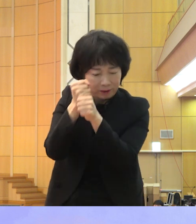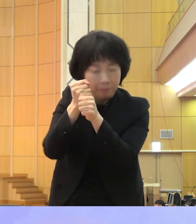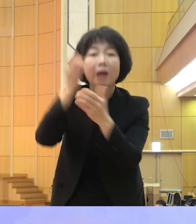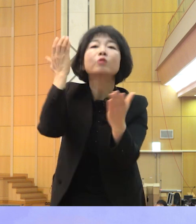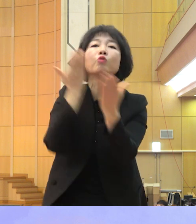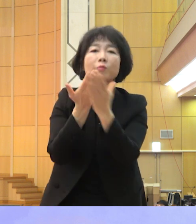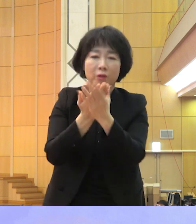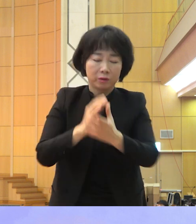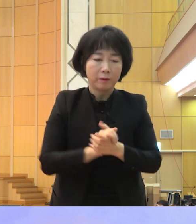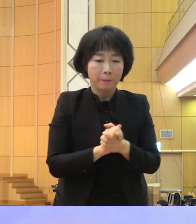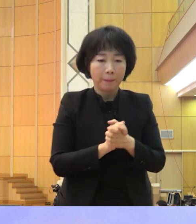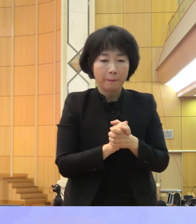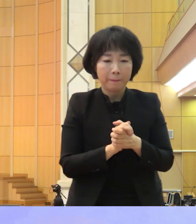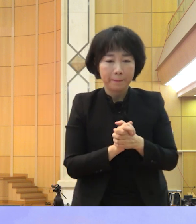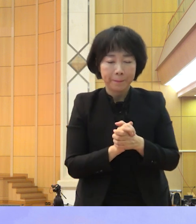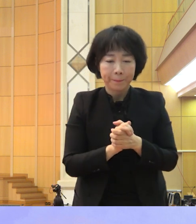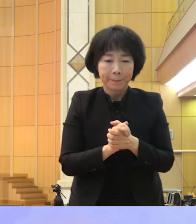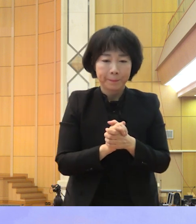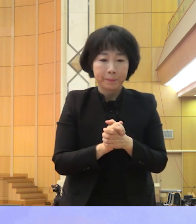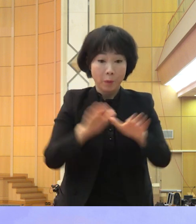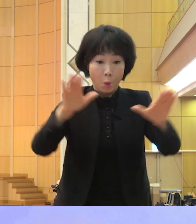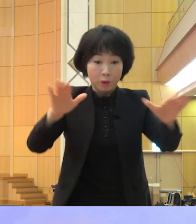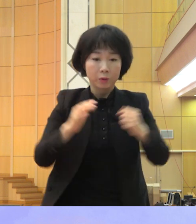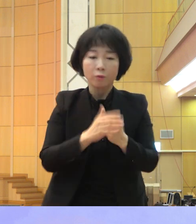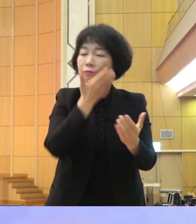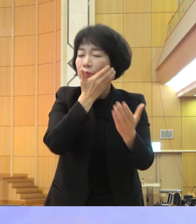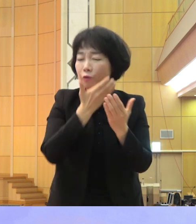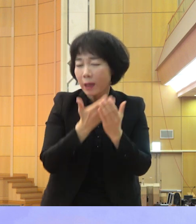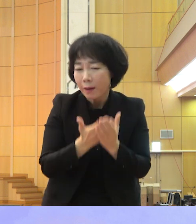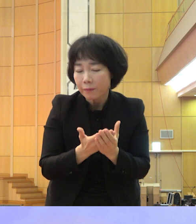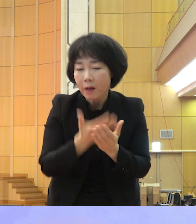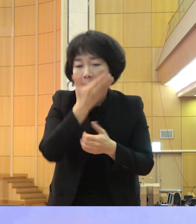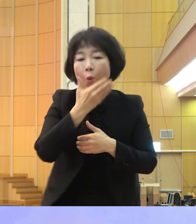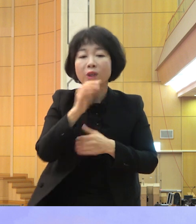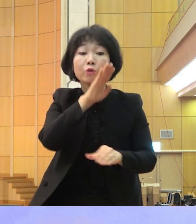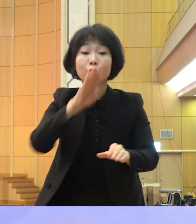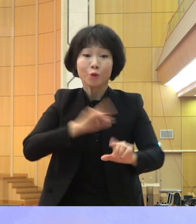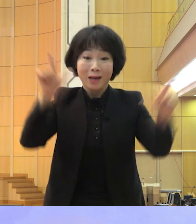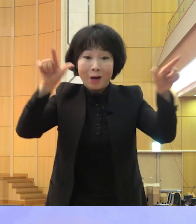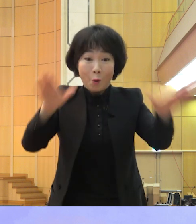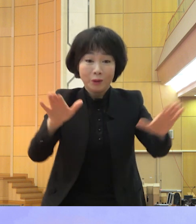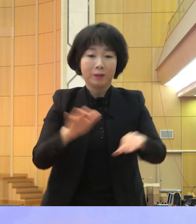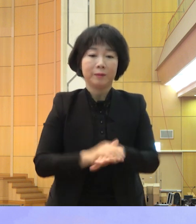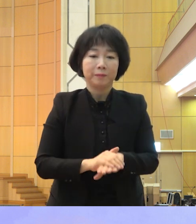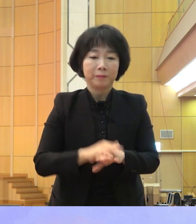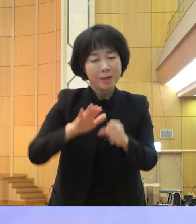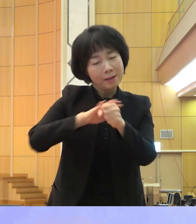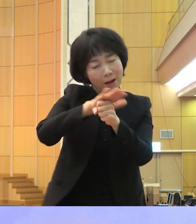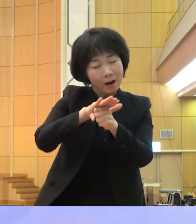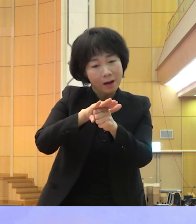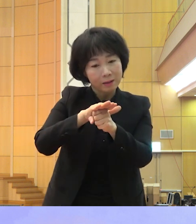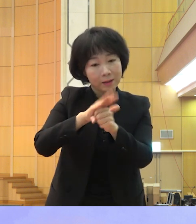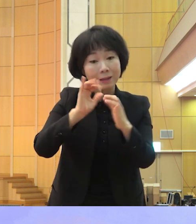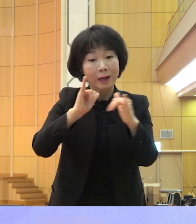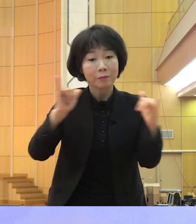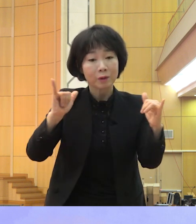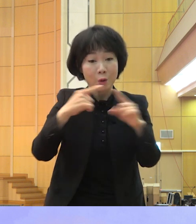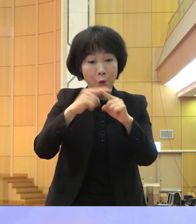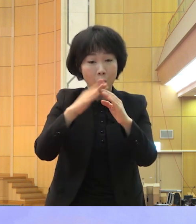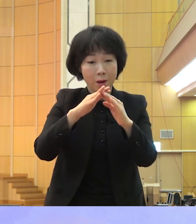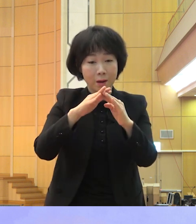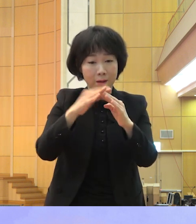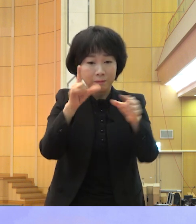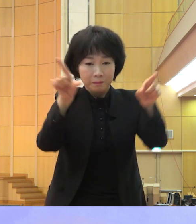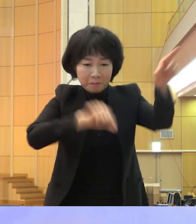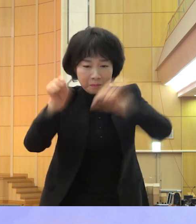붙들어 역사하여 주시옵소서. 오늘 또 귀하고 복된 주일을 맞이하여 사랑하는 주의 백성들 주임 전에